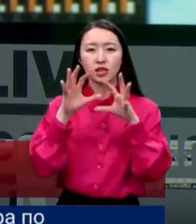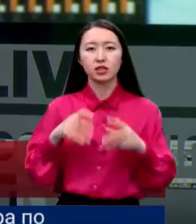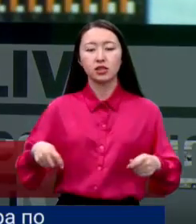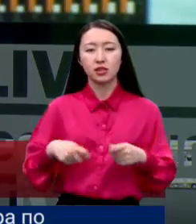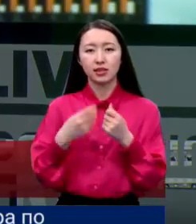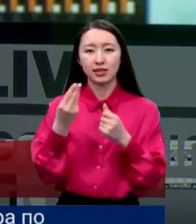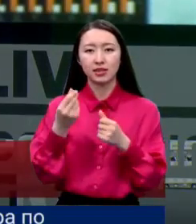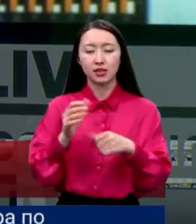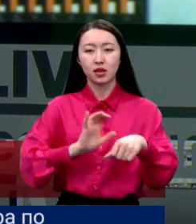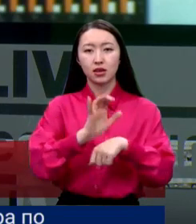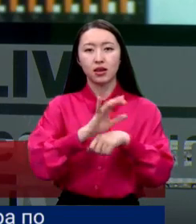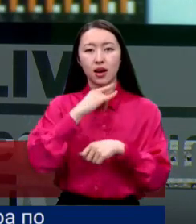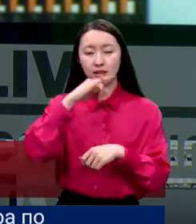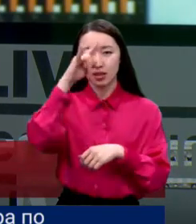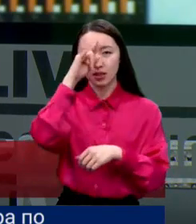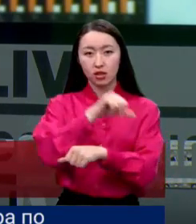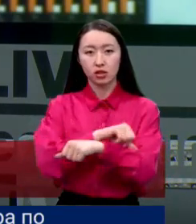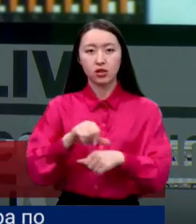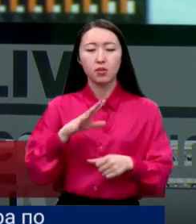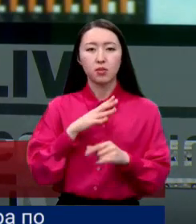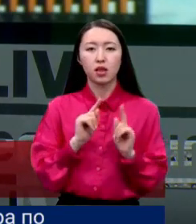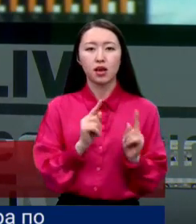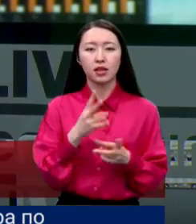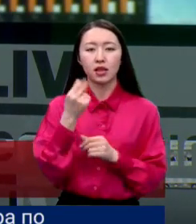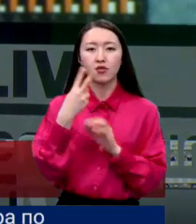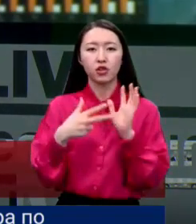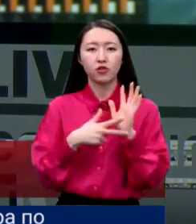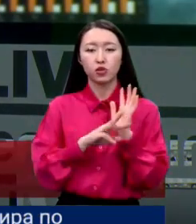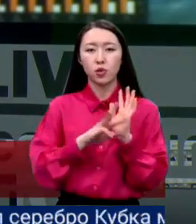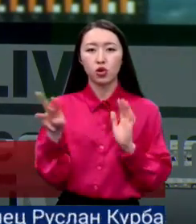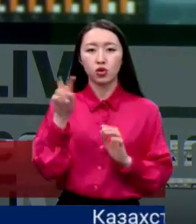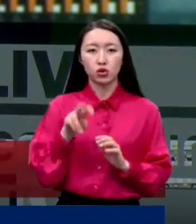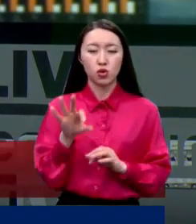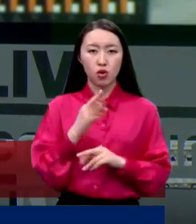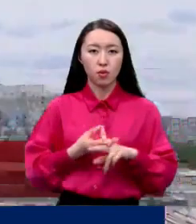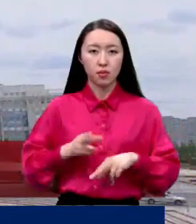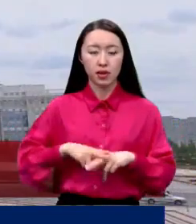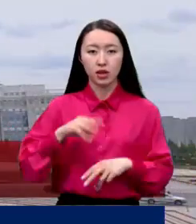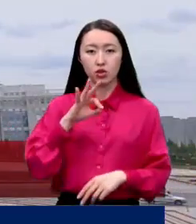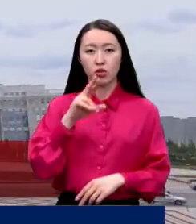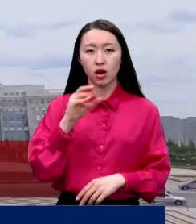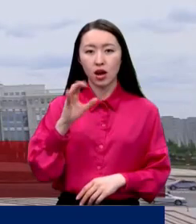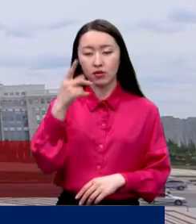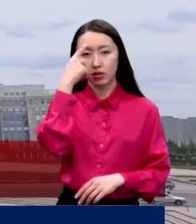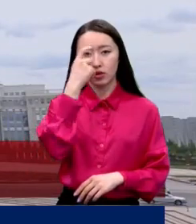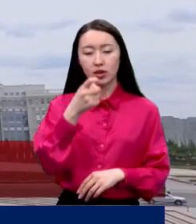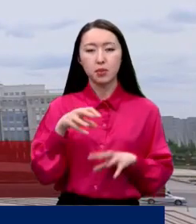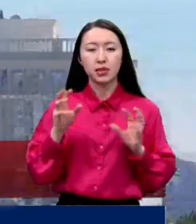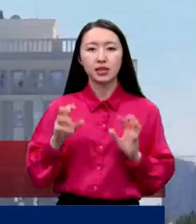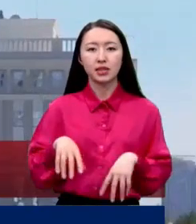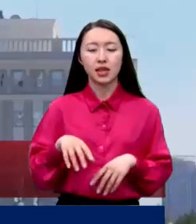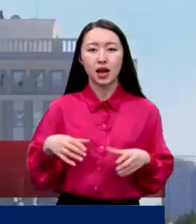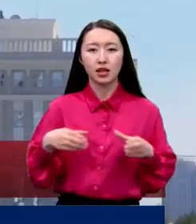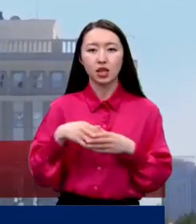за пределы Казахстана. Наложен арест на 28 миллионов долларов. Об этом Касым-Жомарту Токаеву доложил председатель агентства